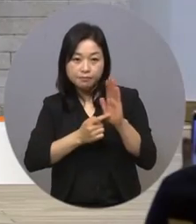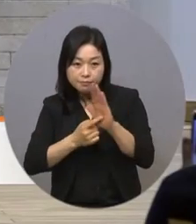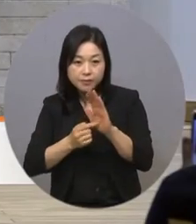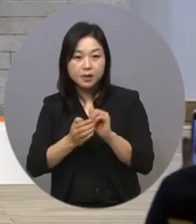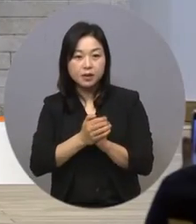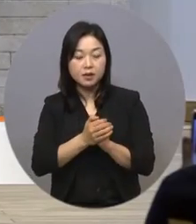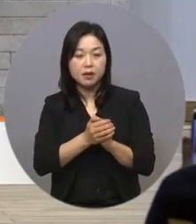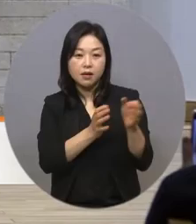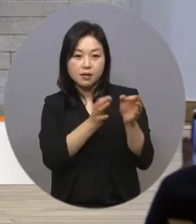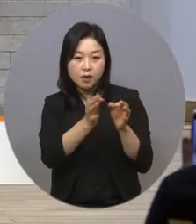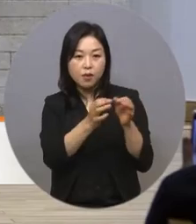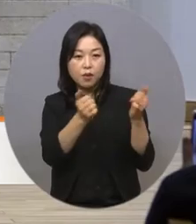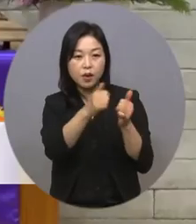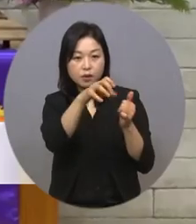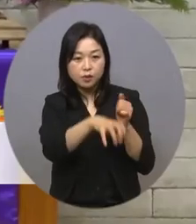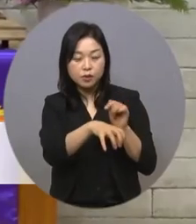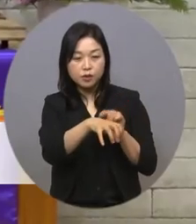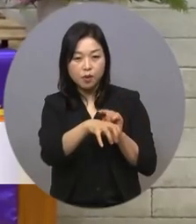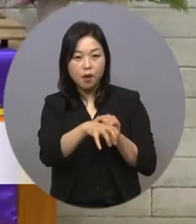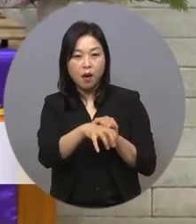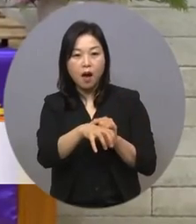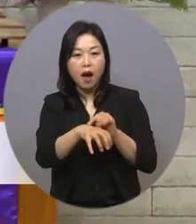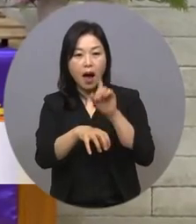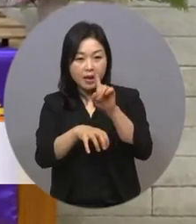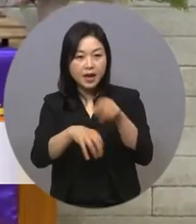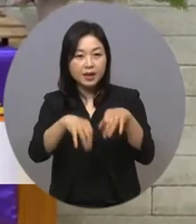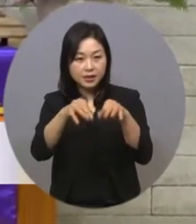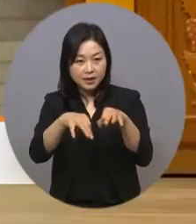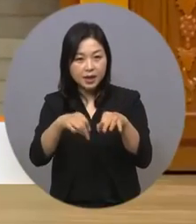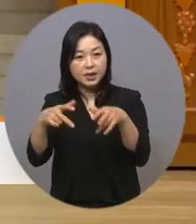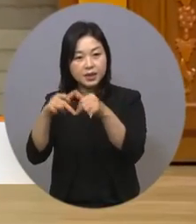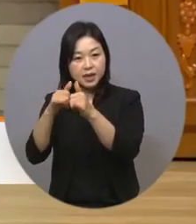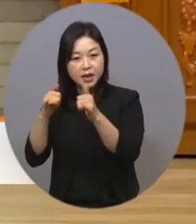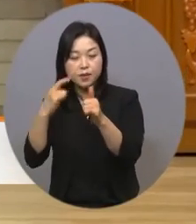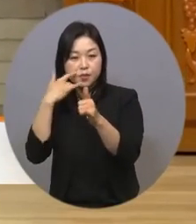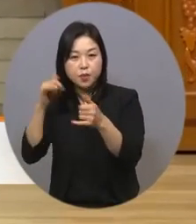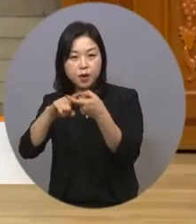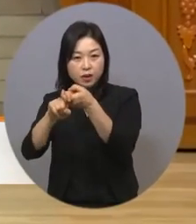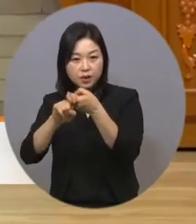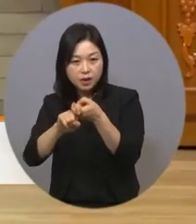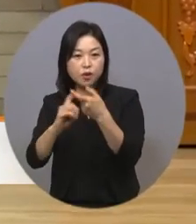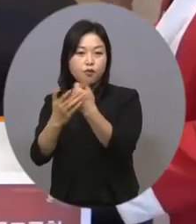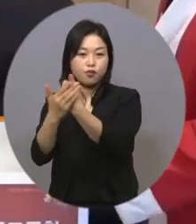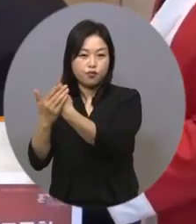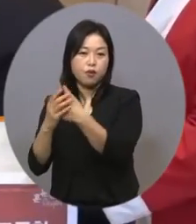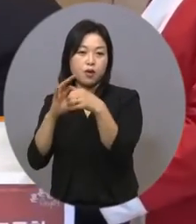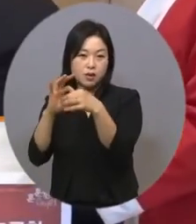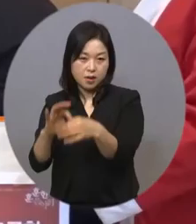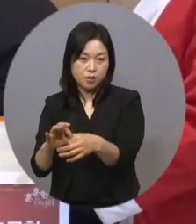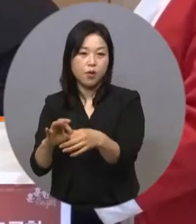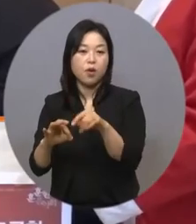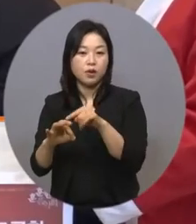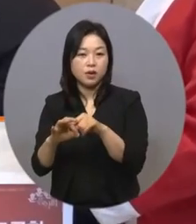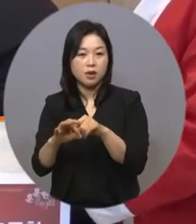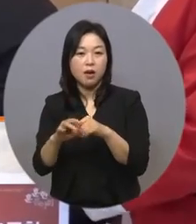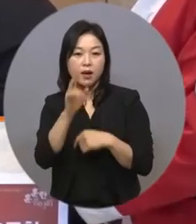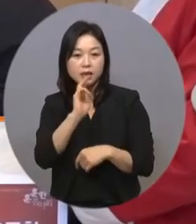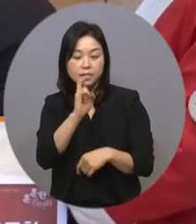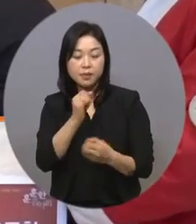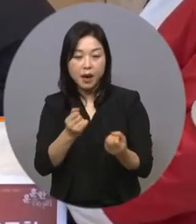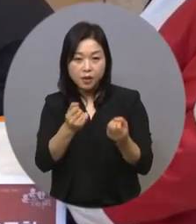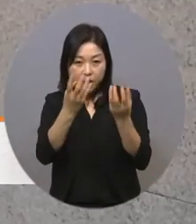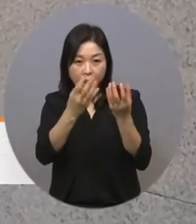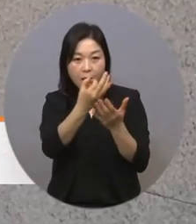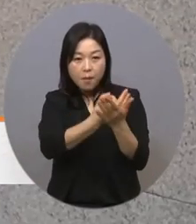상공회의소, 하나은행, 장애인 부모연대 등 여러 곳에서 후원이 이어지는 가운데 음악회 수익금 전액은 미래